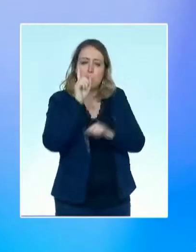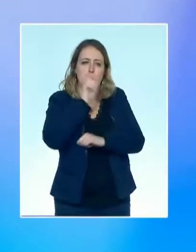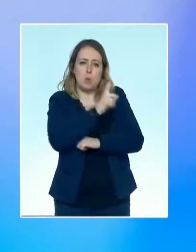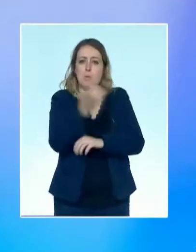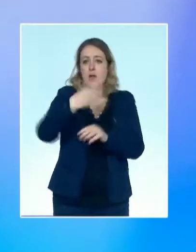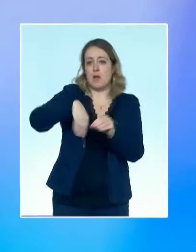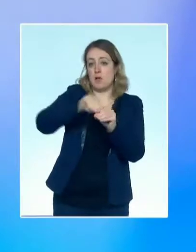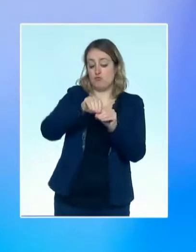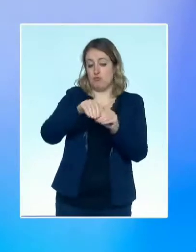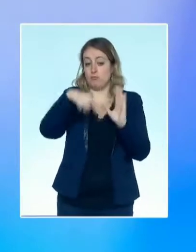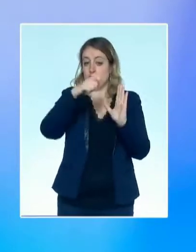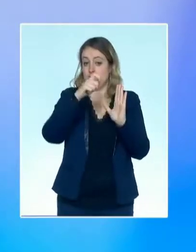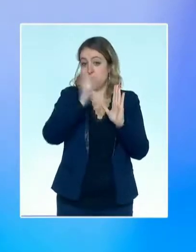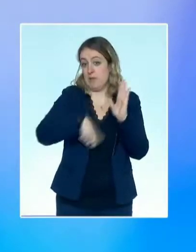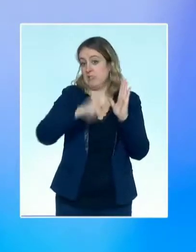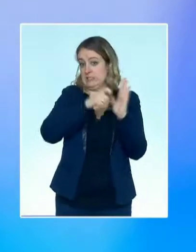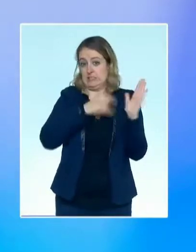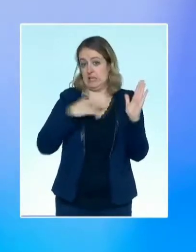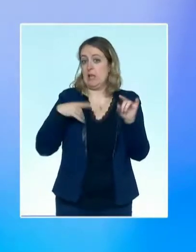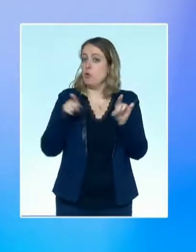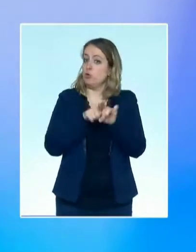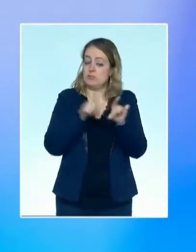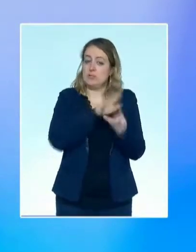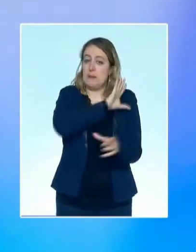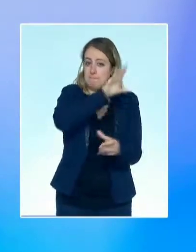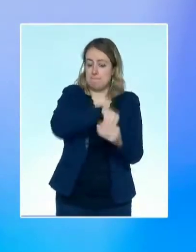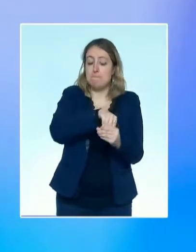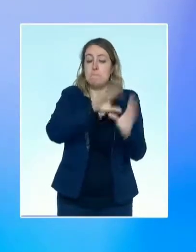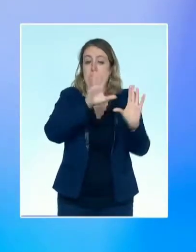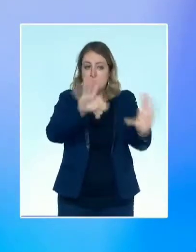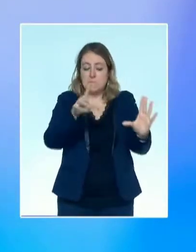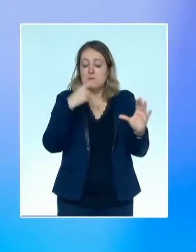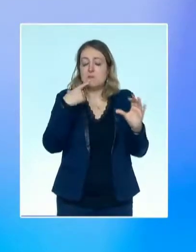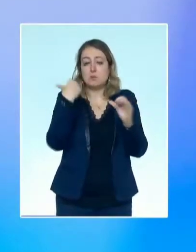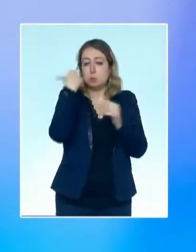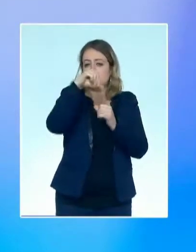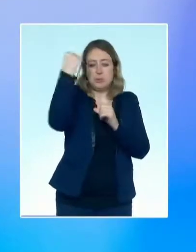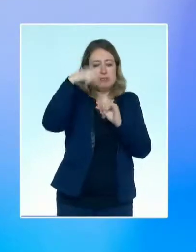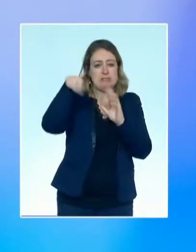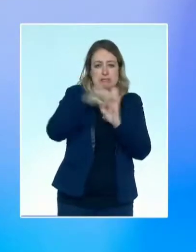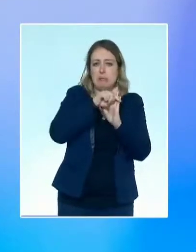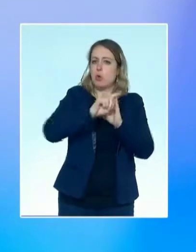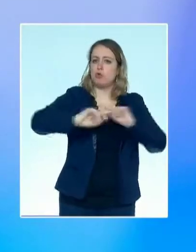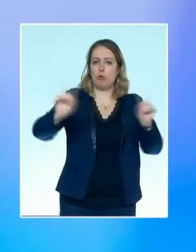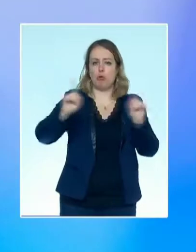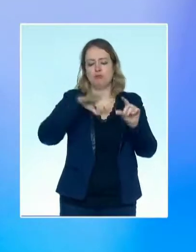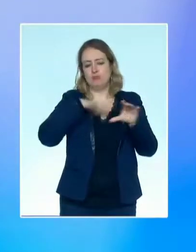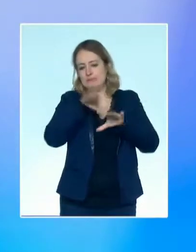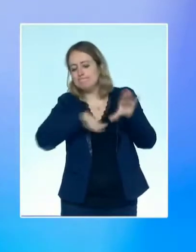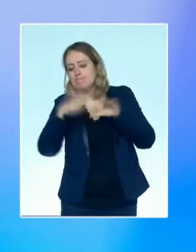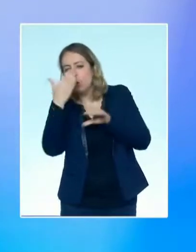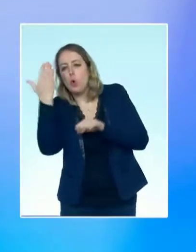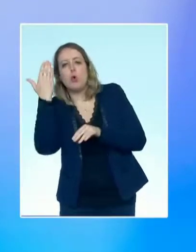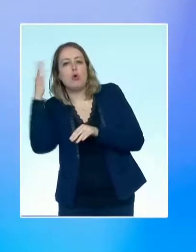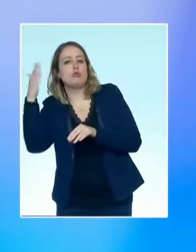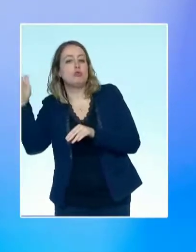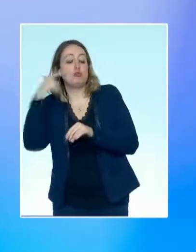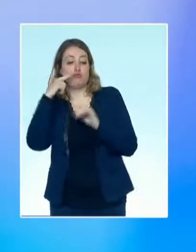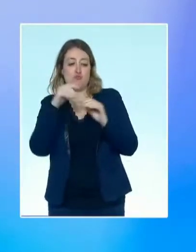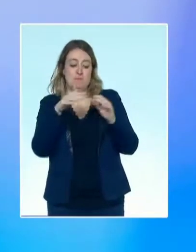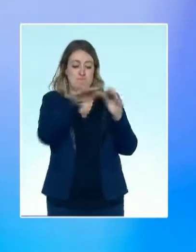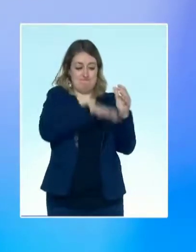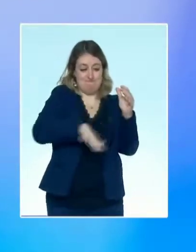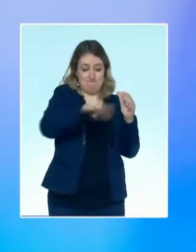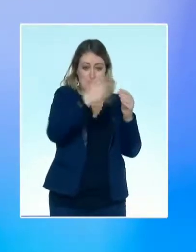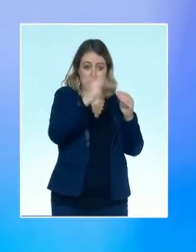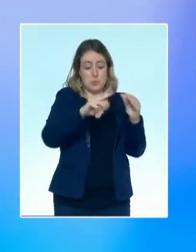d'introduire un passe sanitaire. Enfin, c'est tous des clous, mais ne sont pas les seuls éléments de ce protocole à partir d'un taux d'incidence. Ah non, mais moi,